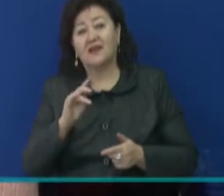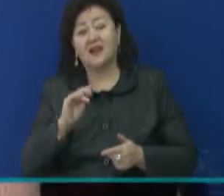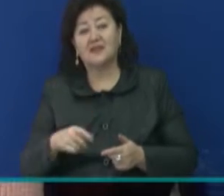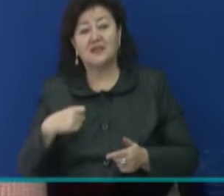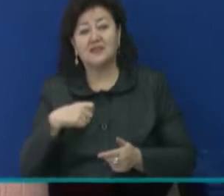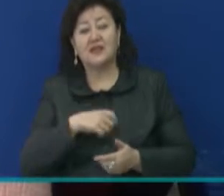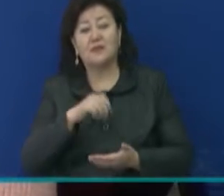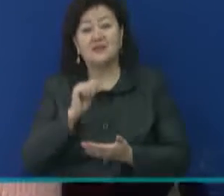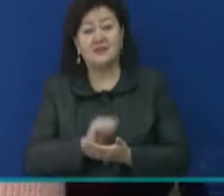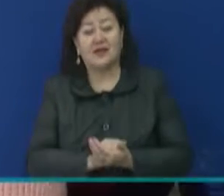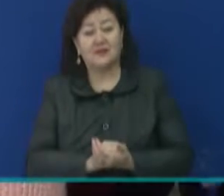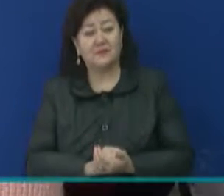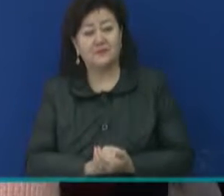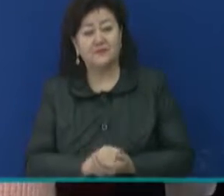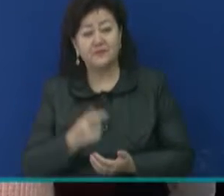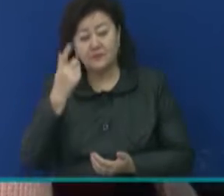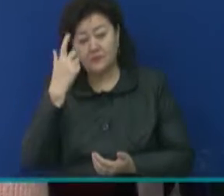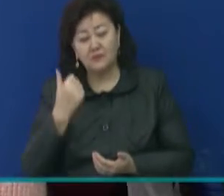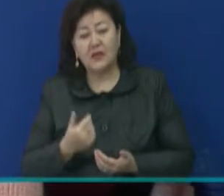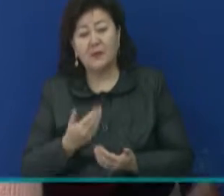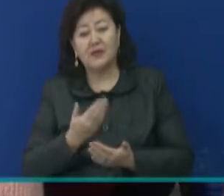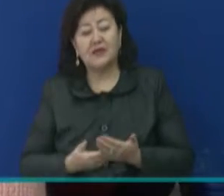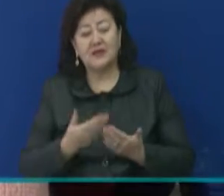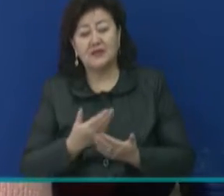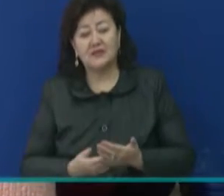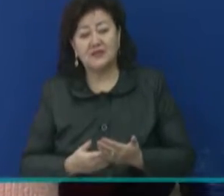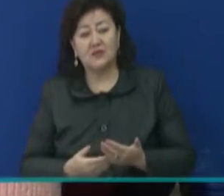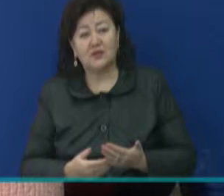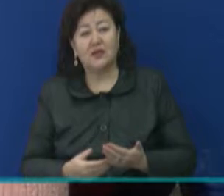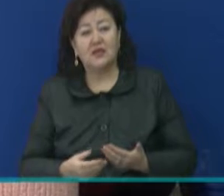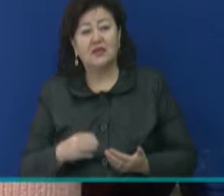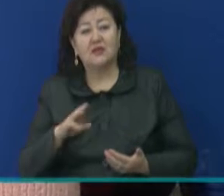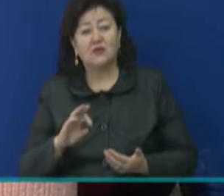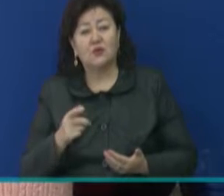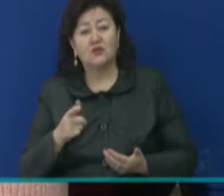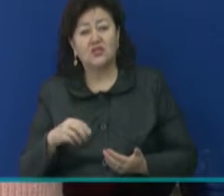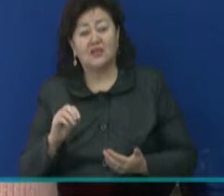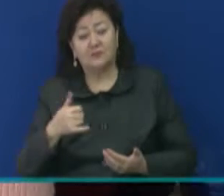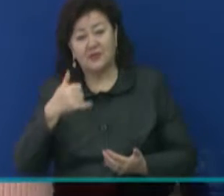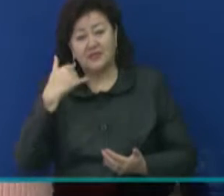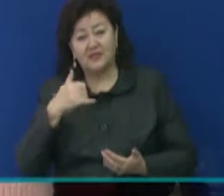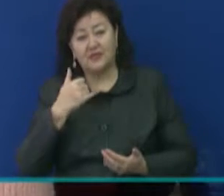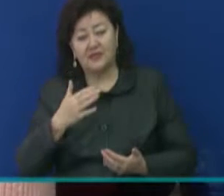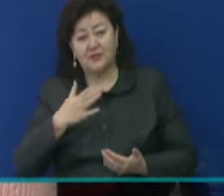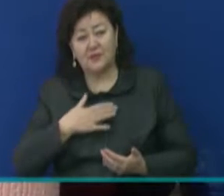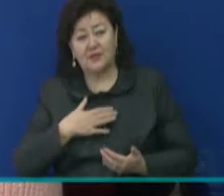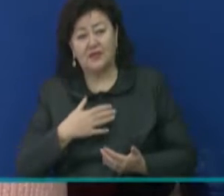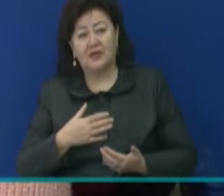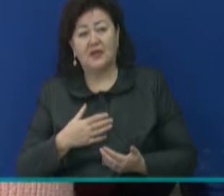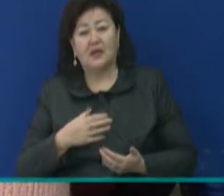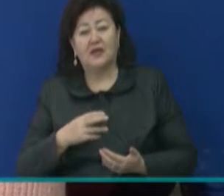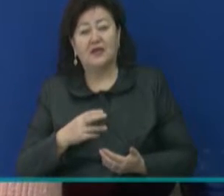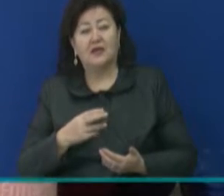узнала я об этой консультации вчера от своего консультанта должен она позвонила сказала чтобы